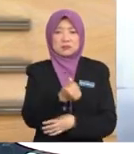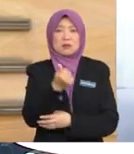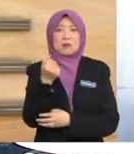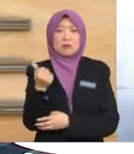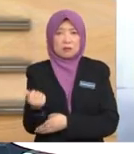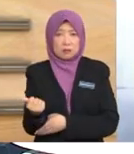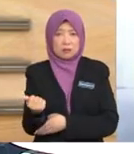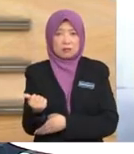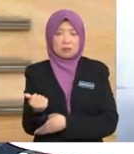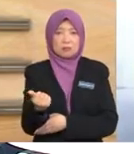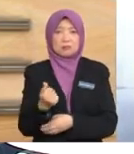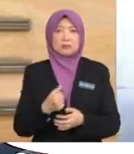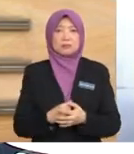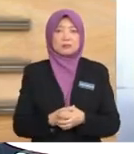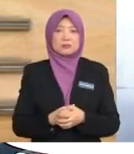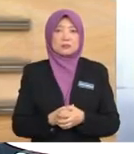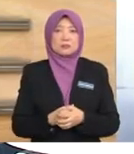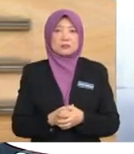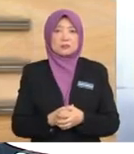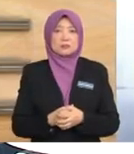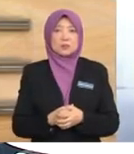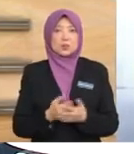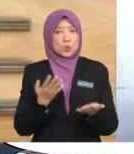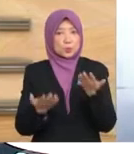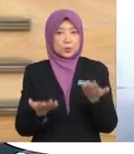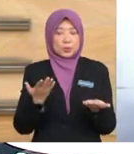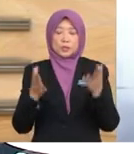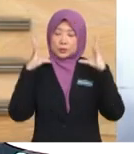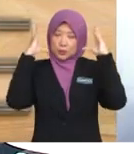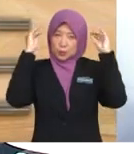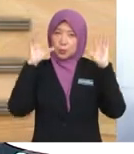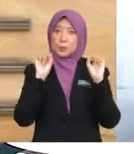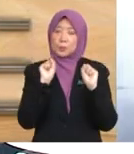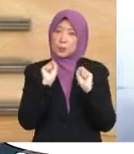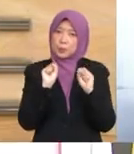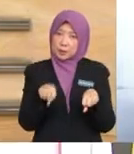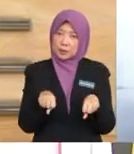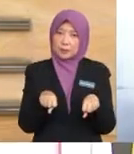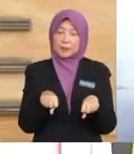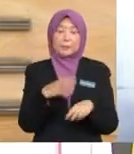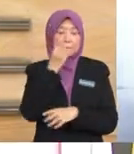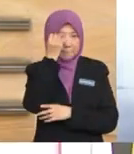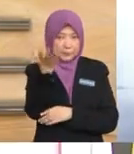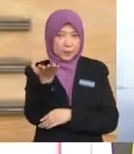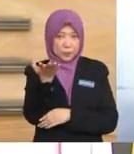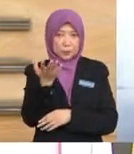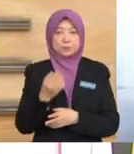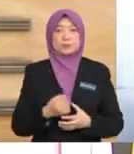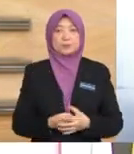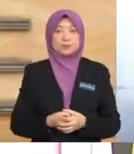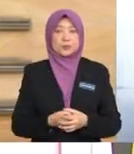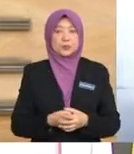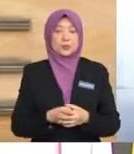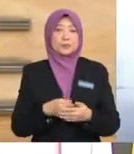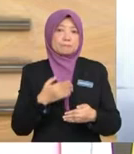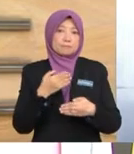yang ada ni, Cikgu. Mungkin Cikgu juga boleh kongsikan. Okey, boleh. Okey, sebelum